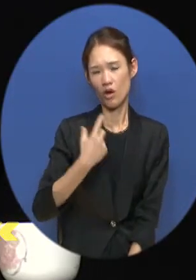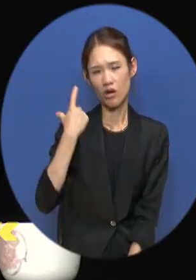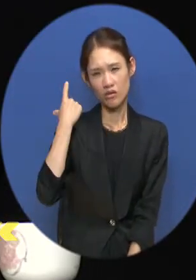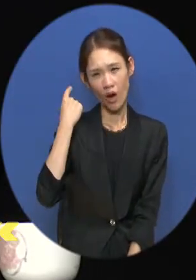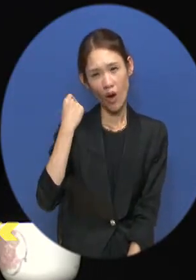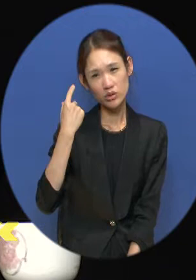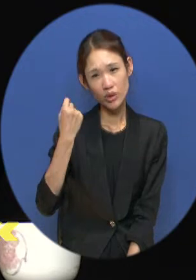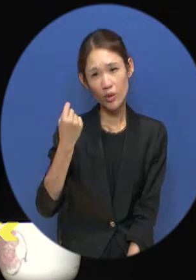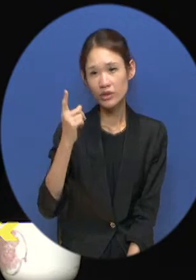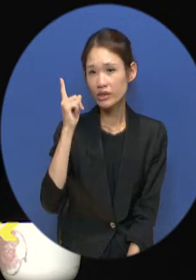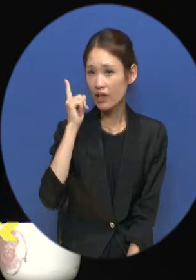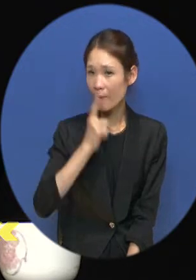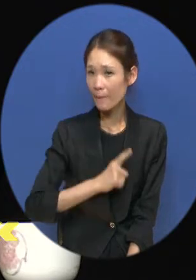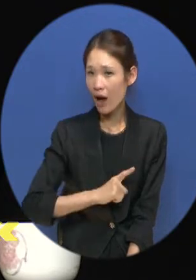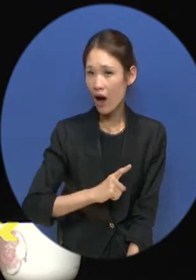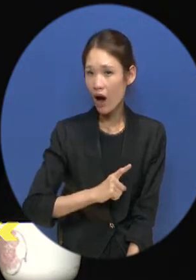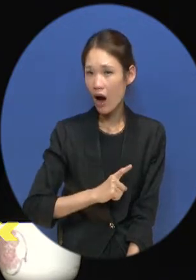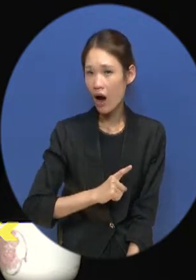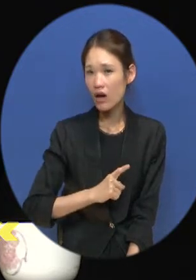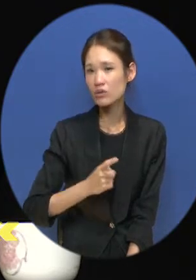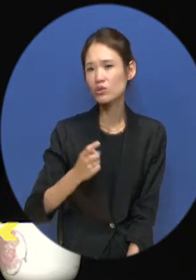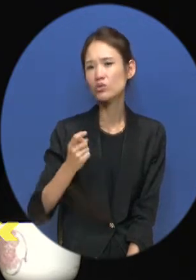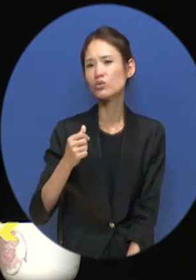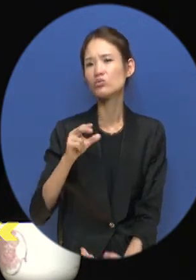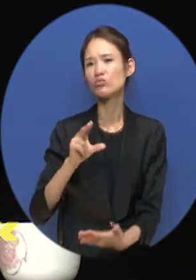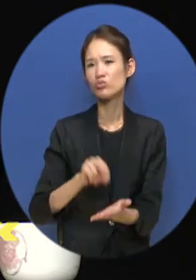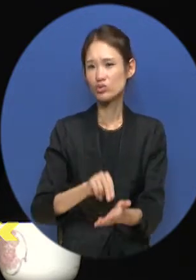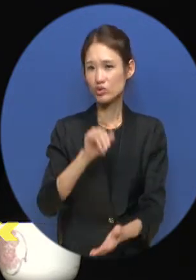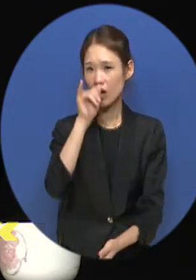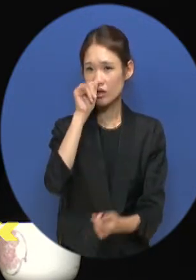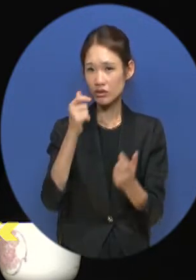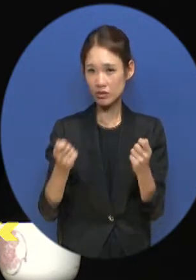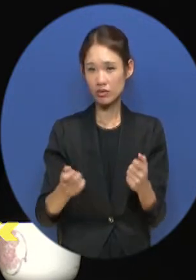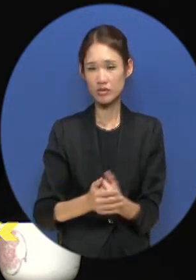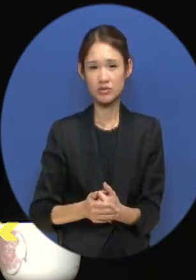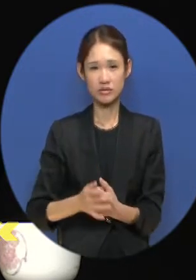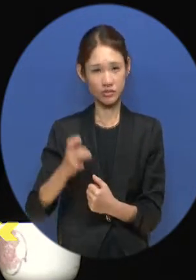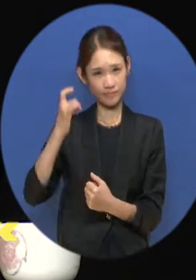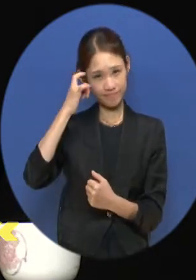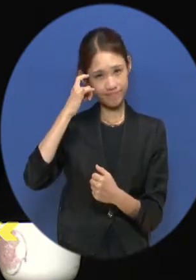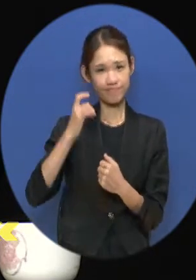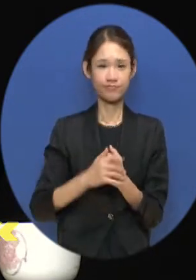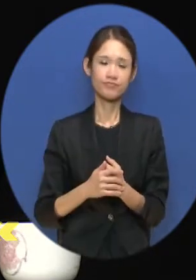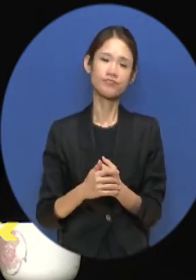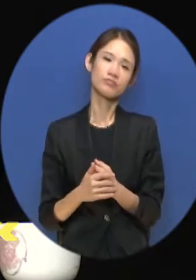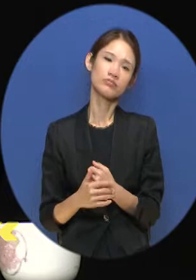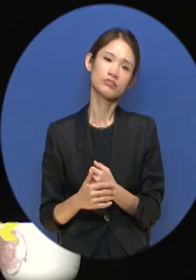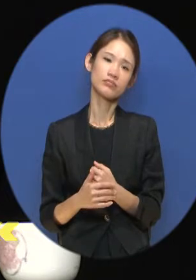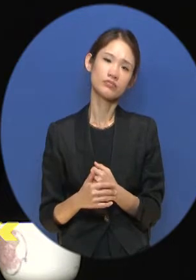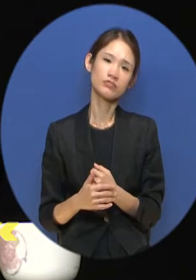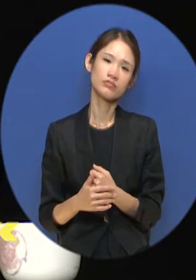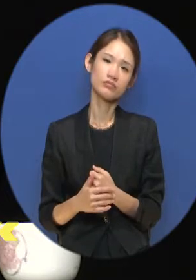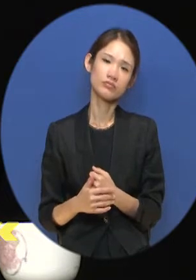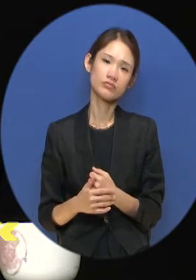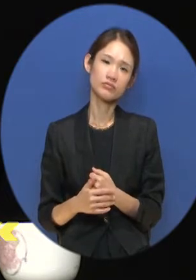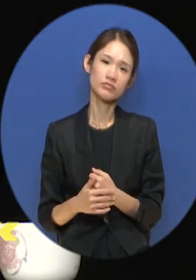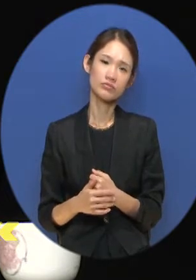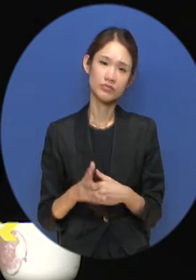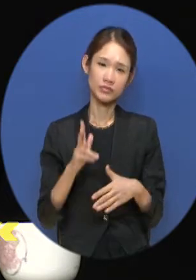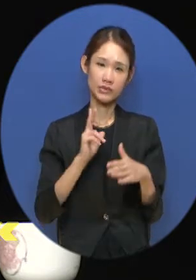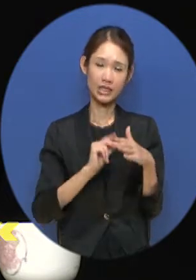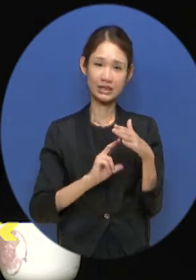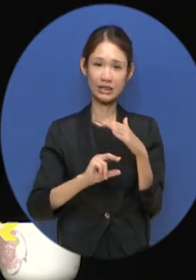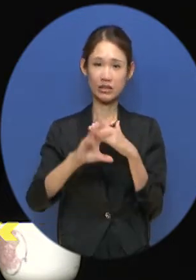아직도 나쁘다. 이게 이제 조금 문제가 되지 않을까 이렇게 생각하는데 이게 이제